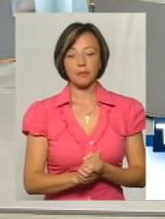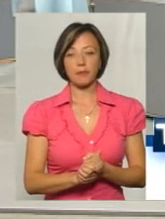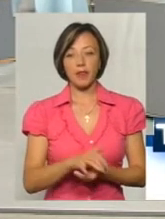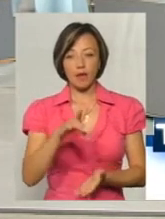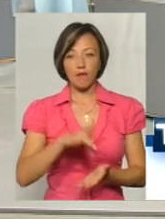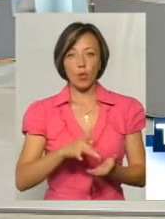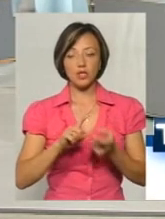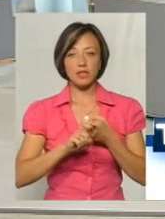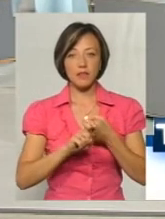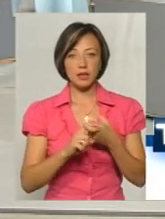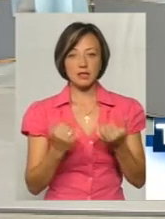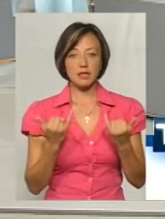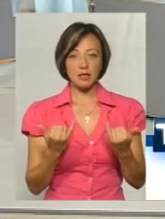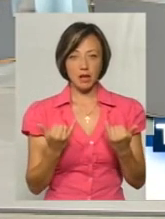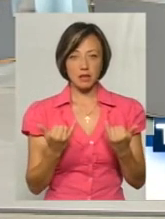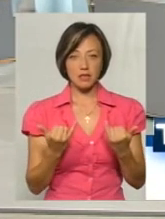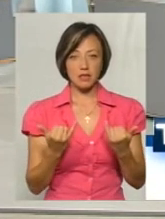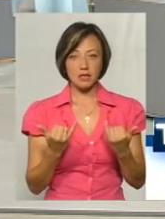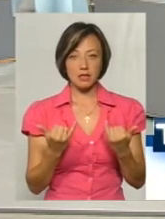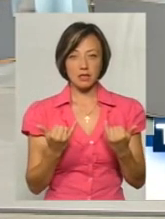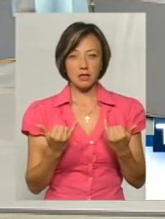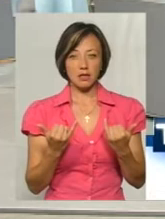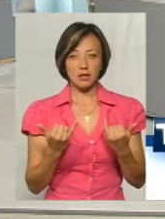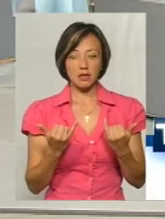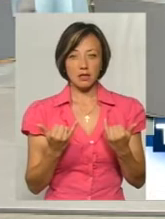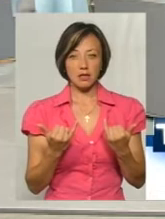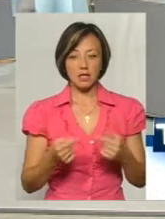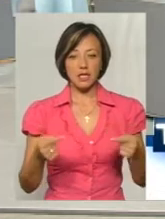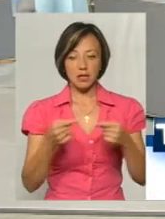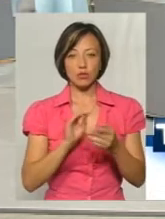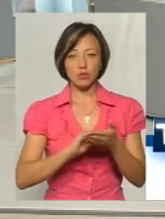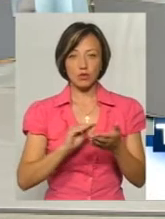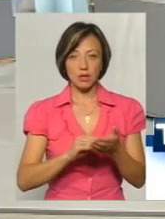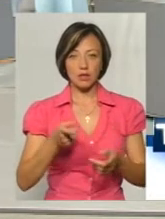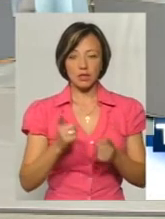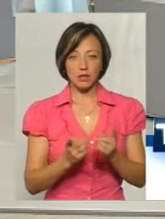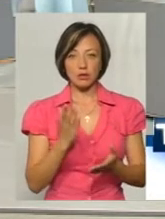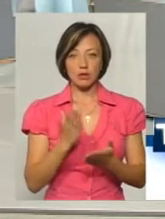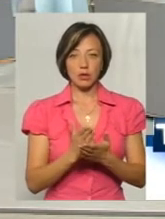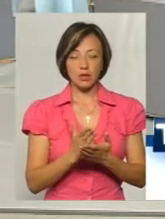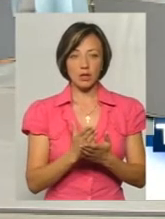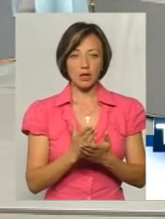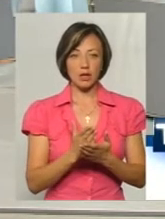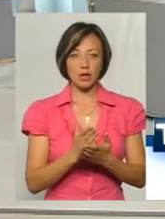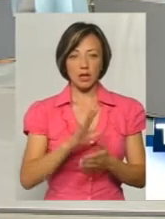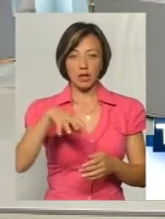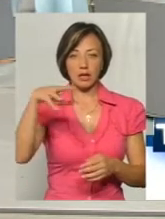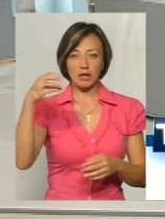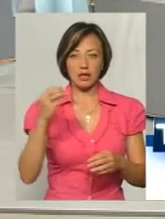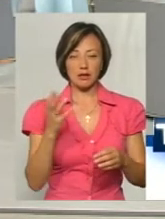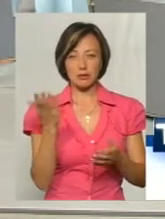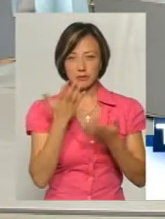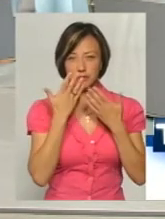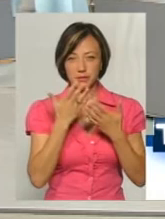Вогнищі інфекції зараз, згідно з сюжетом, ми бачимо, що дійсно там клуби чорного диму, люди